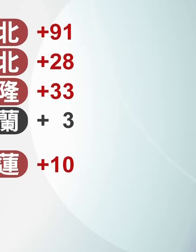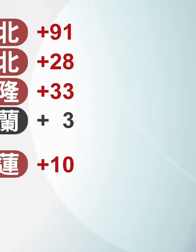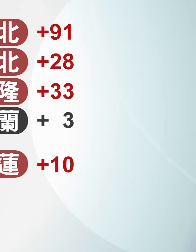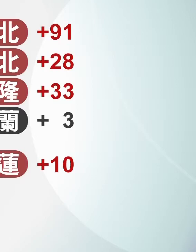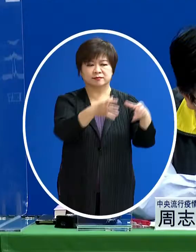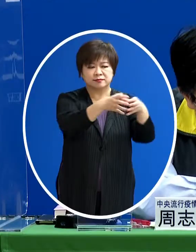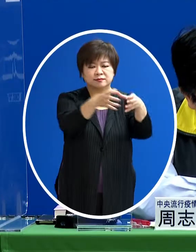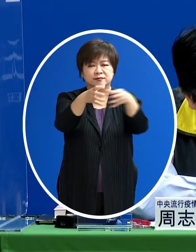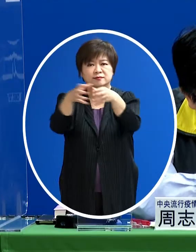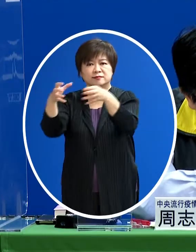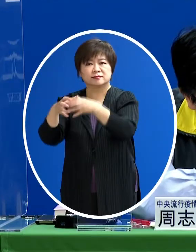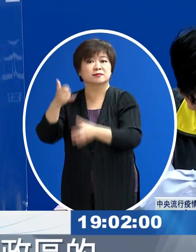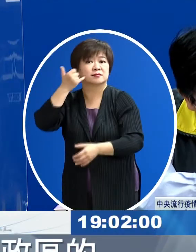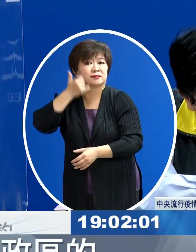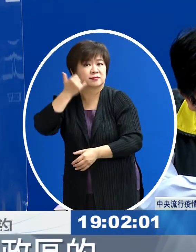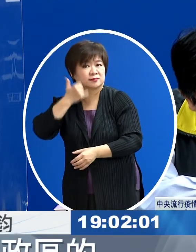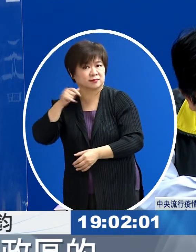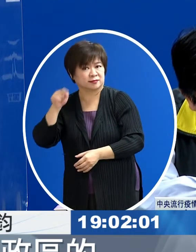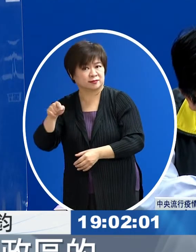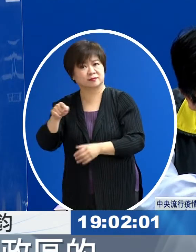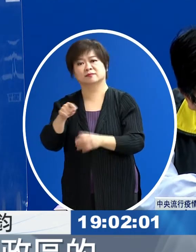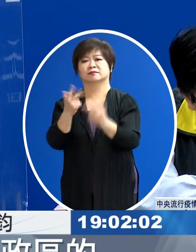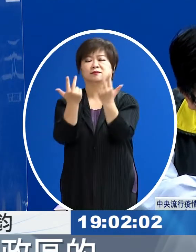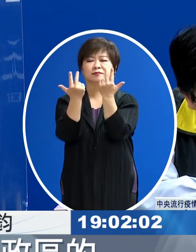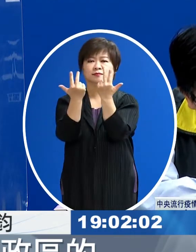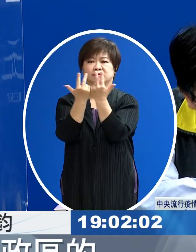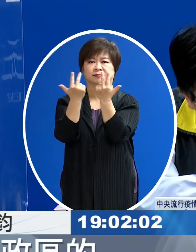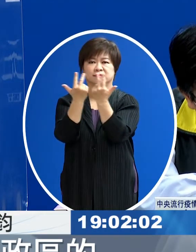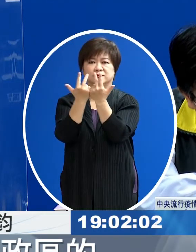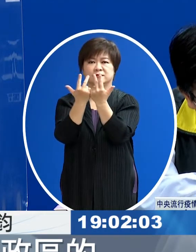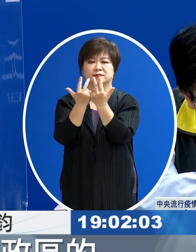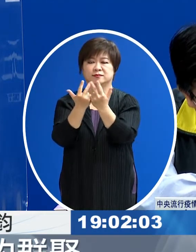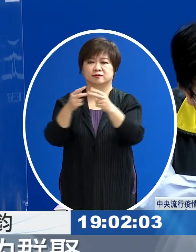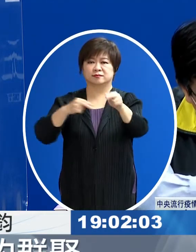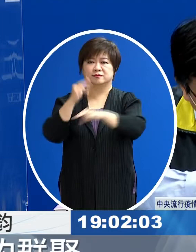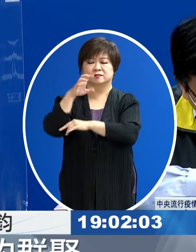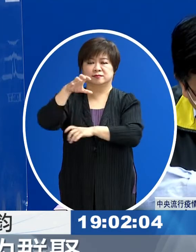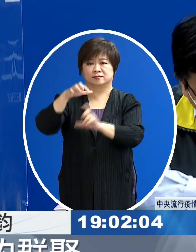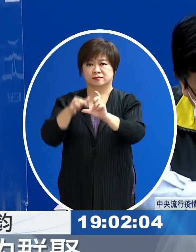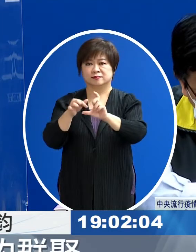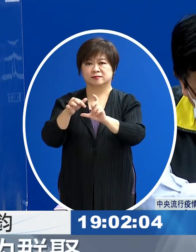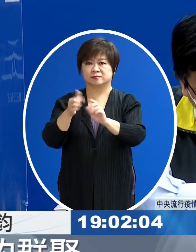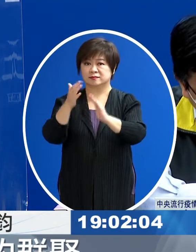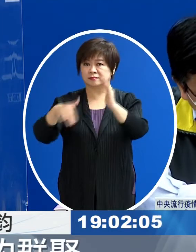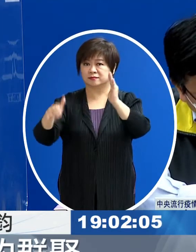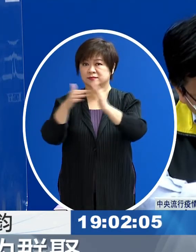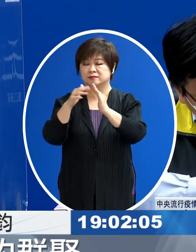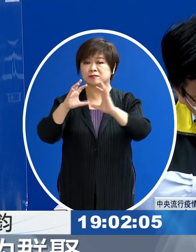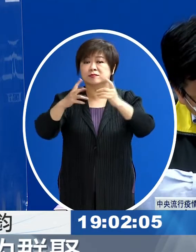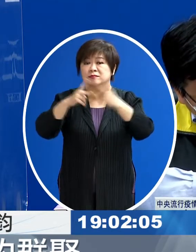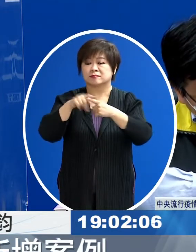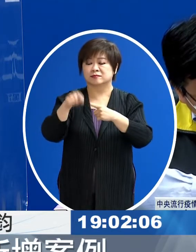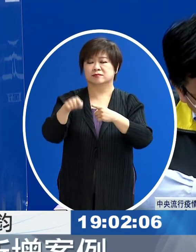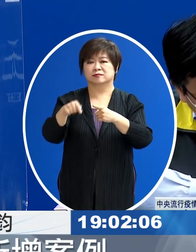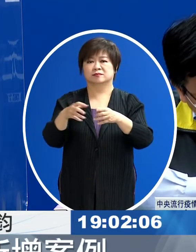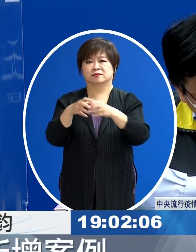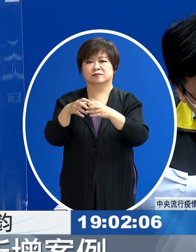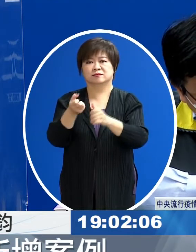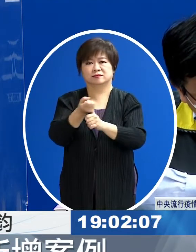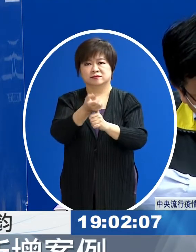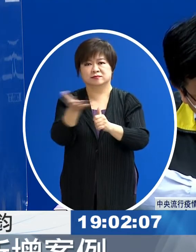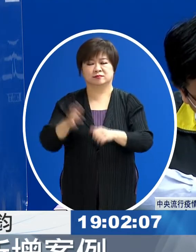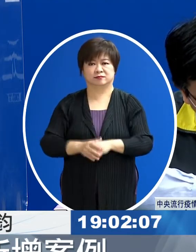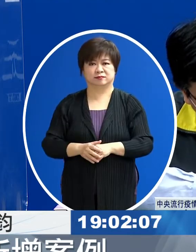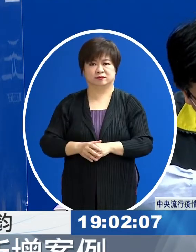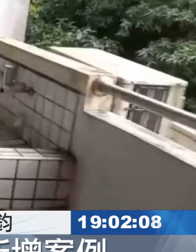有10例。 基隆这边、新北某个行政区的这个有关学校，特别国小的一些群聚，是今天